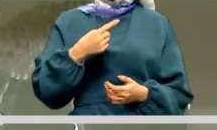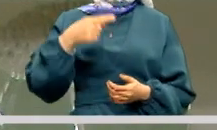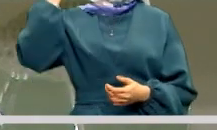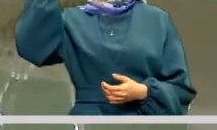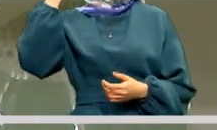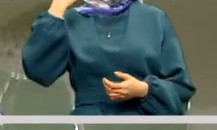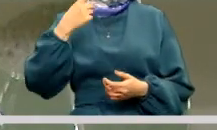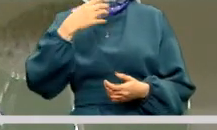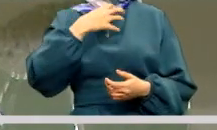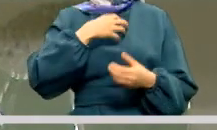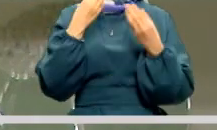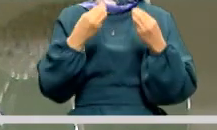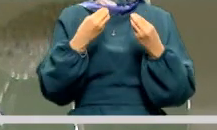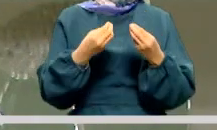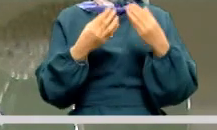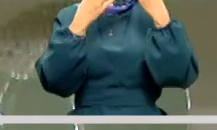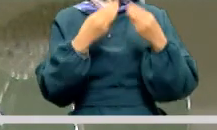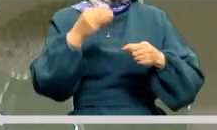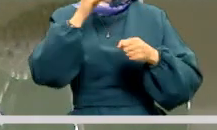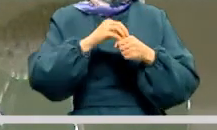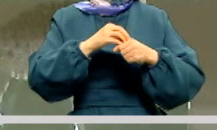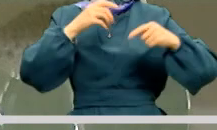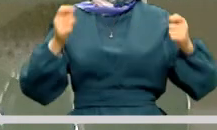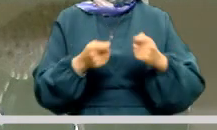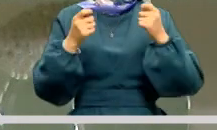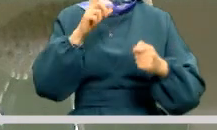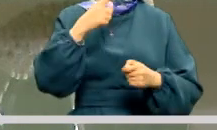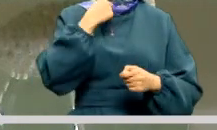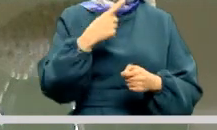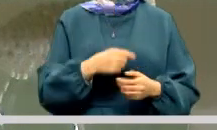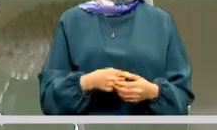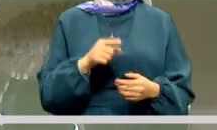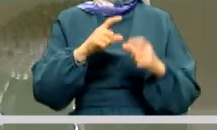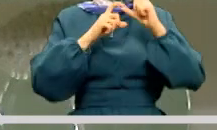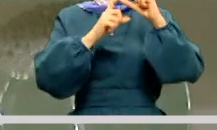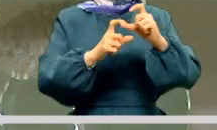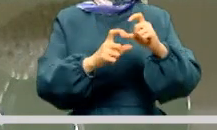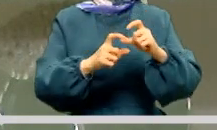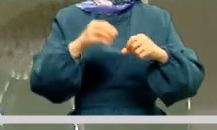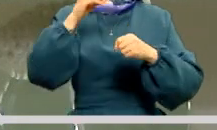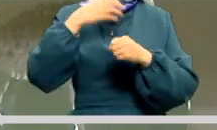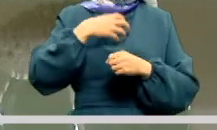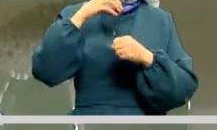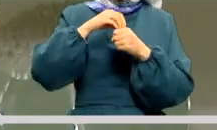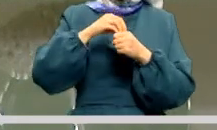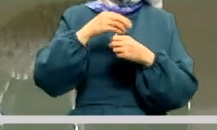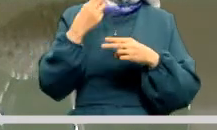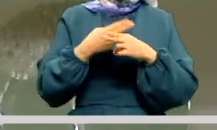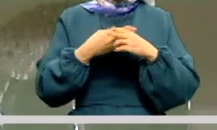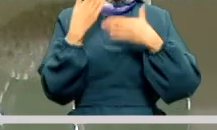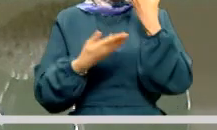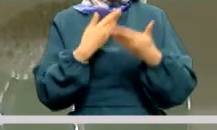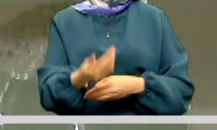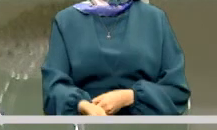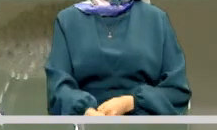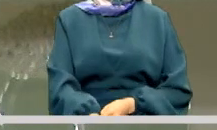güzel bir hale taşıma gayretinde olmalıyız Ben de tam buradan soracağım hocam kendim üzerinden örnek Vereceğim yine kendimi eleştirdiğim